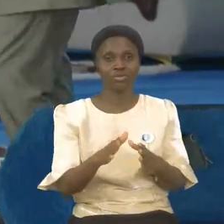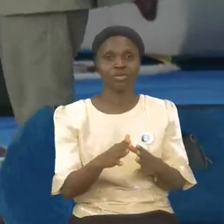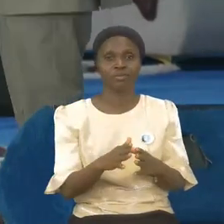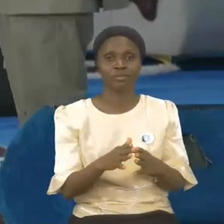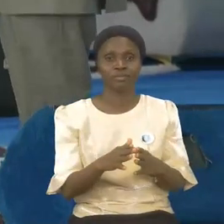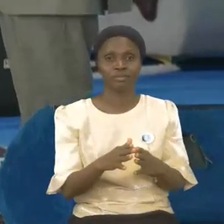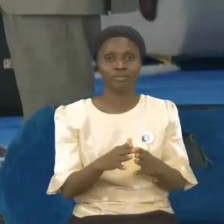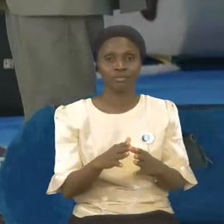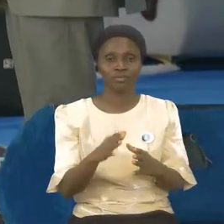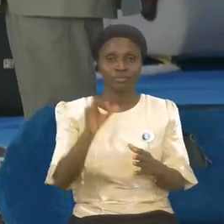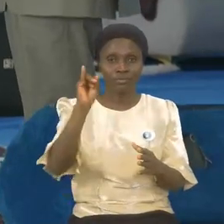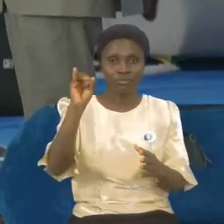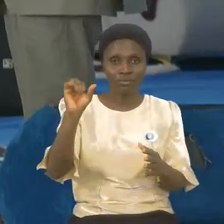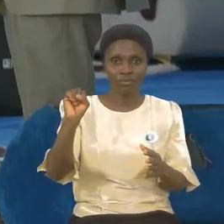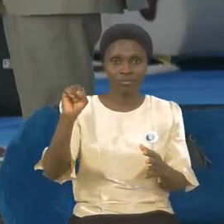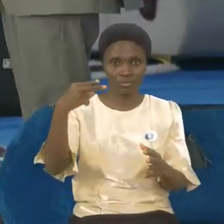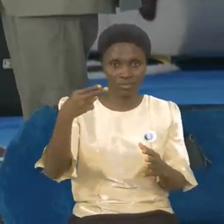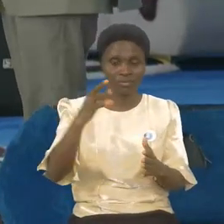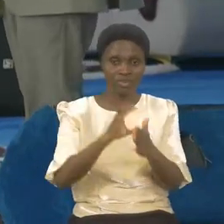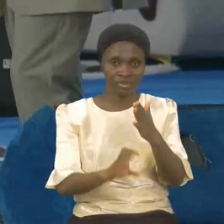sera jamais détruit